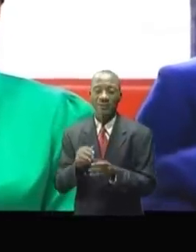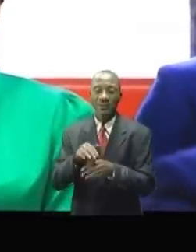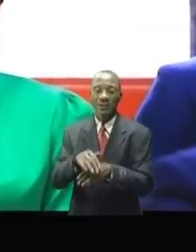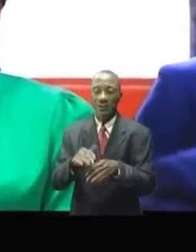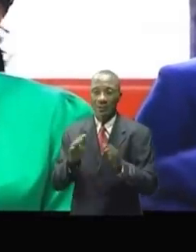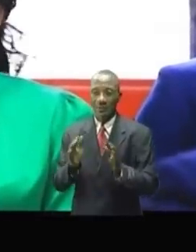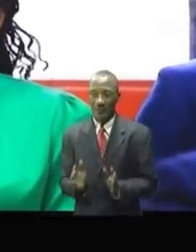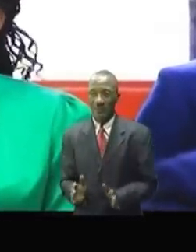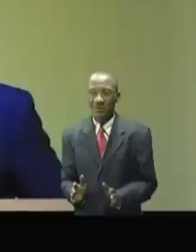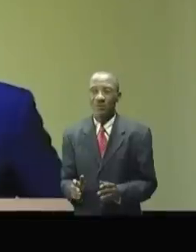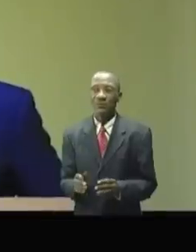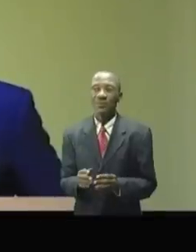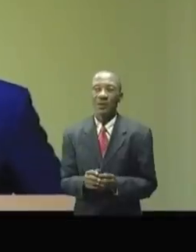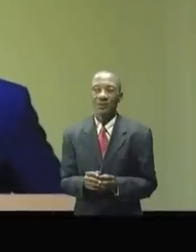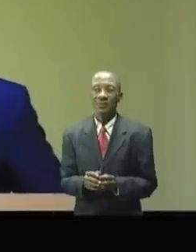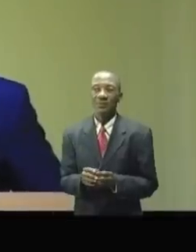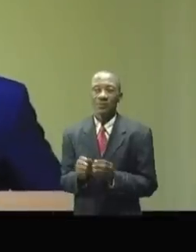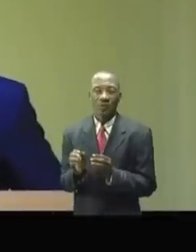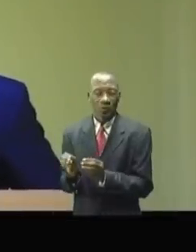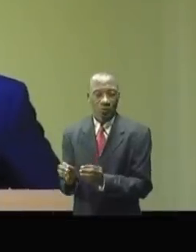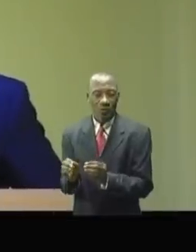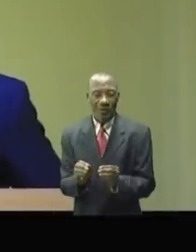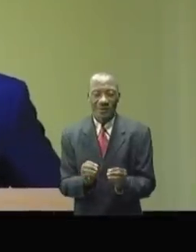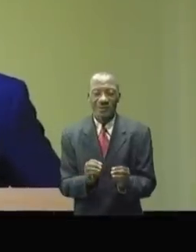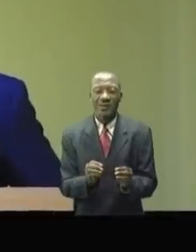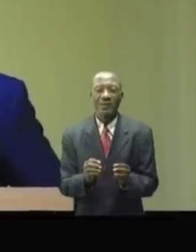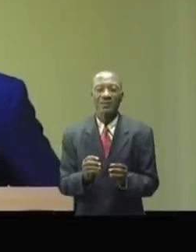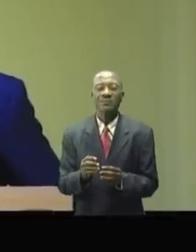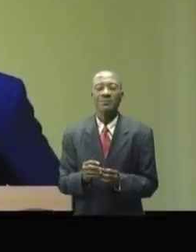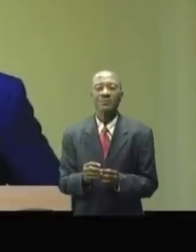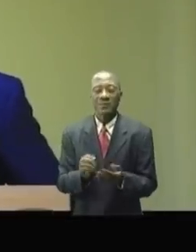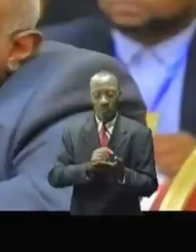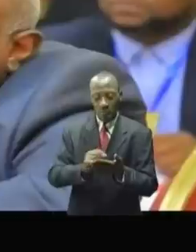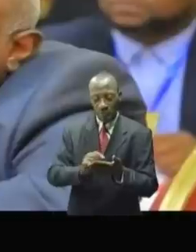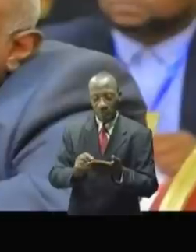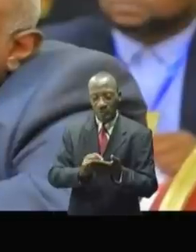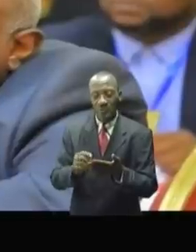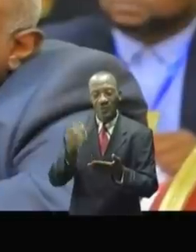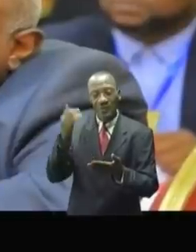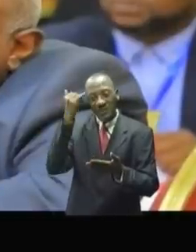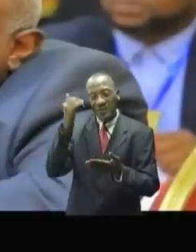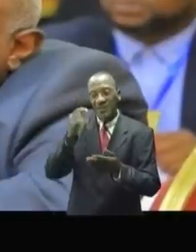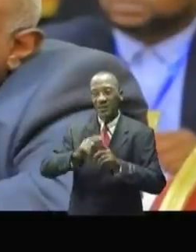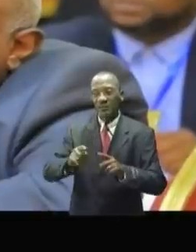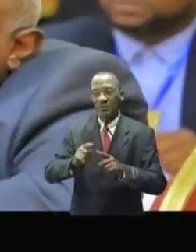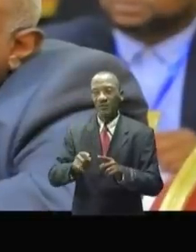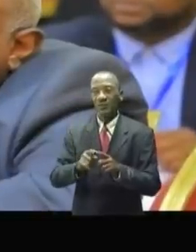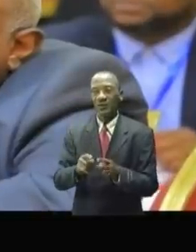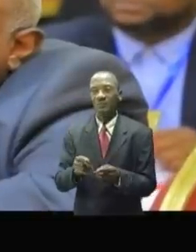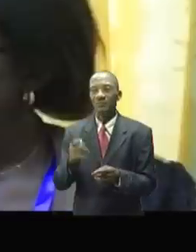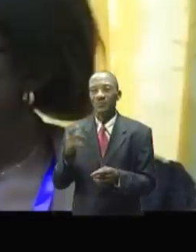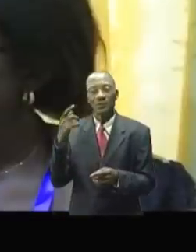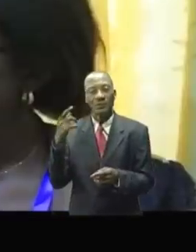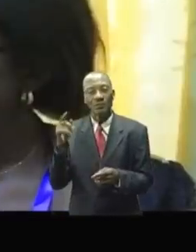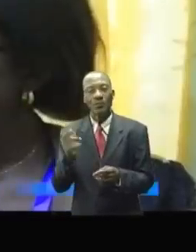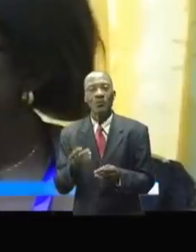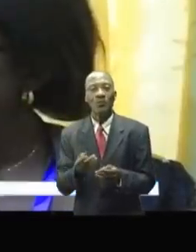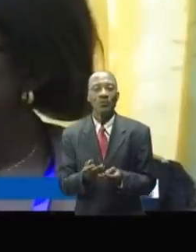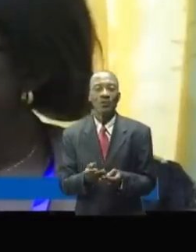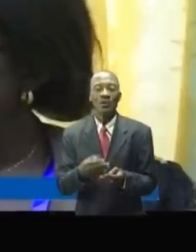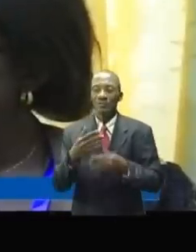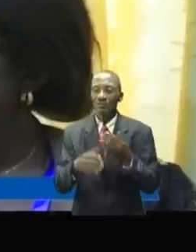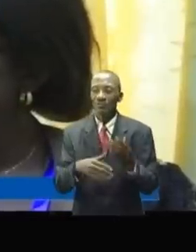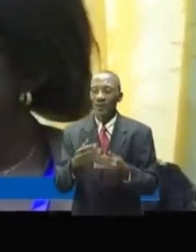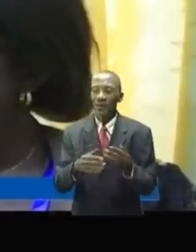de coordination ont validé les termes de référence en rapport avec la réalisation des activités de la mise en œuvre de ces 4